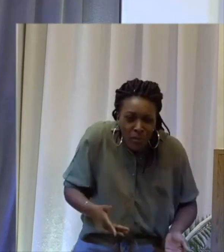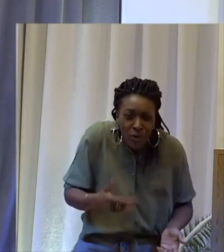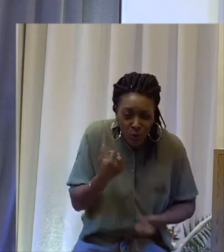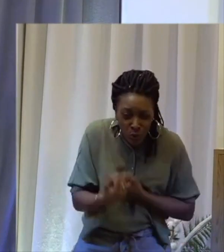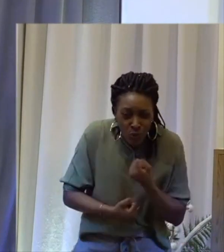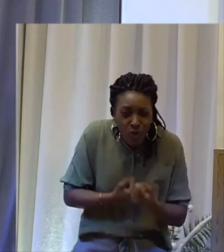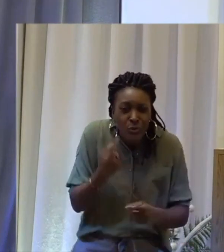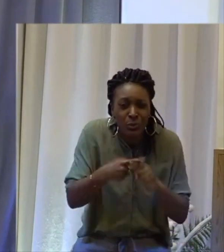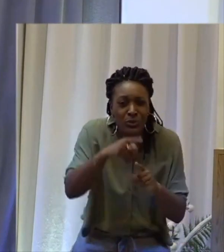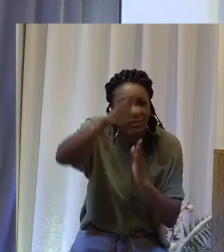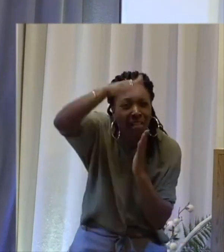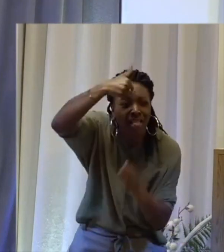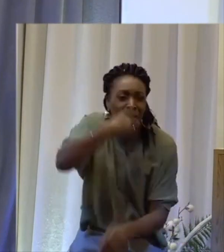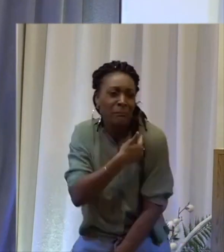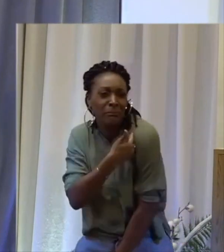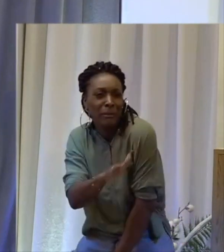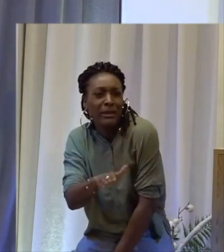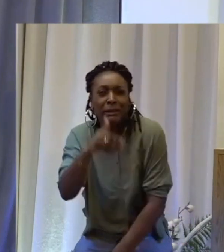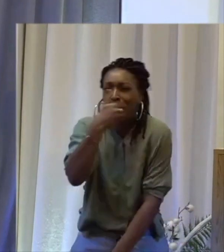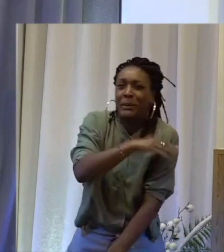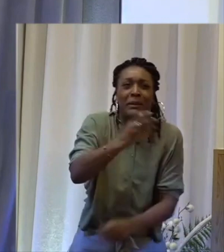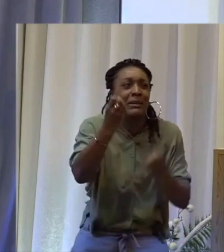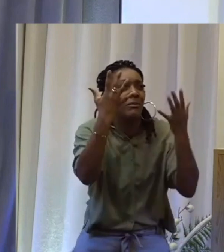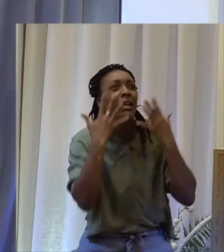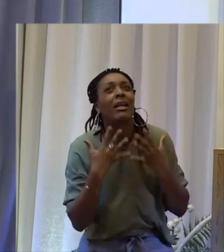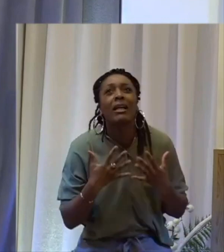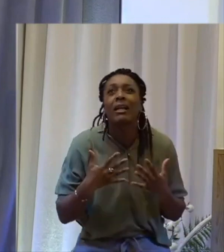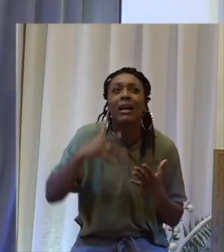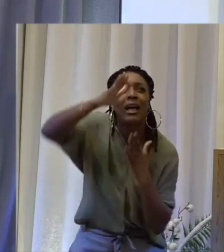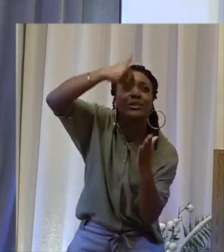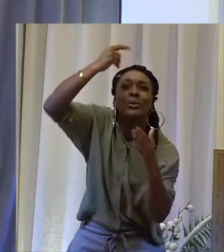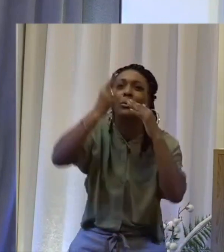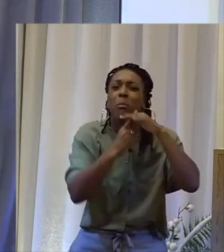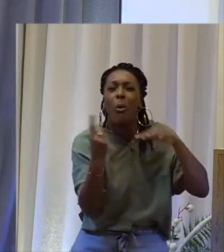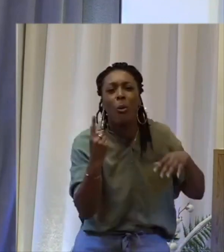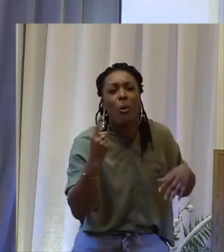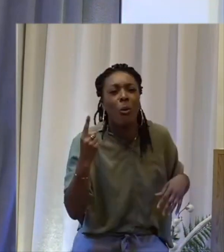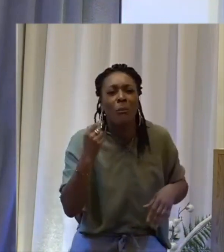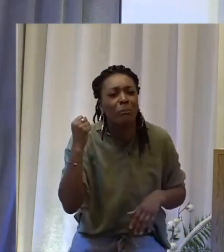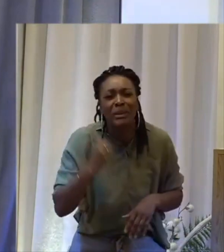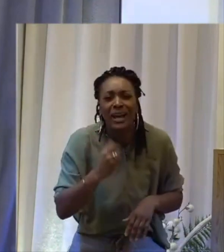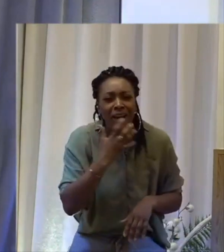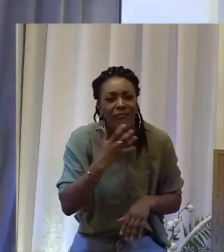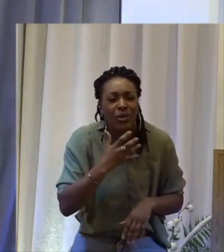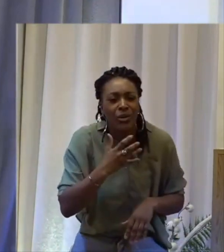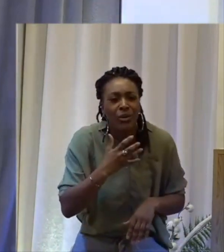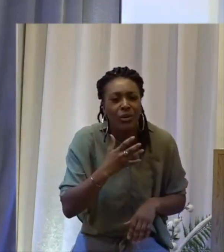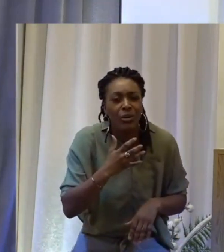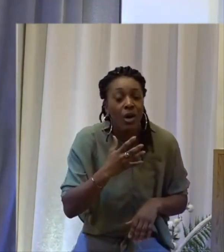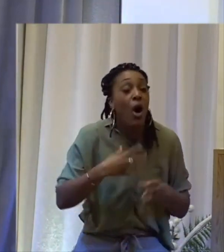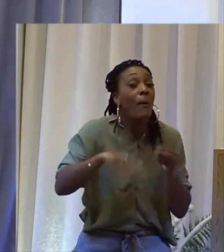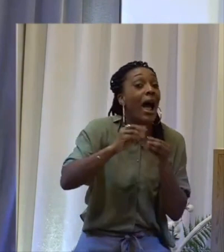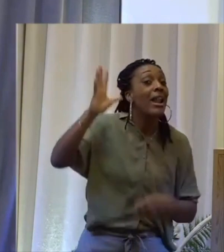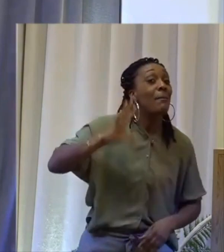elle est méprisée, abandonnée, exclue. Pire que cela, une femme en général, quand elle allait